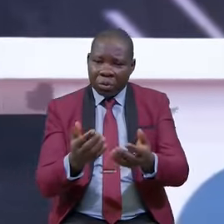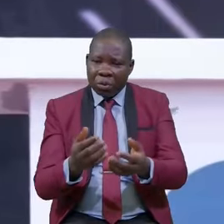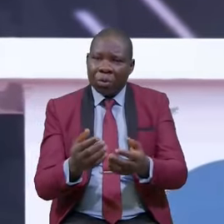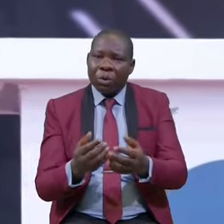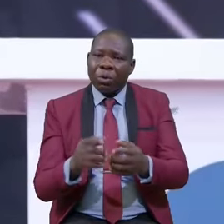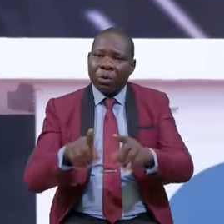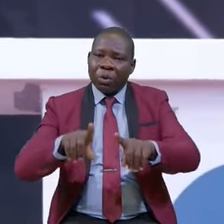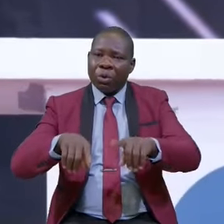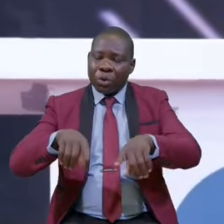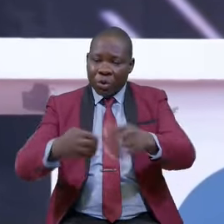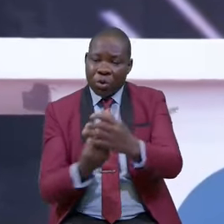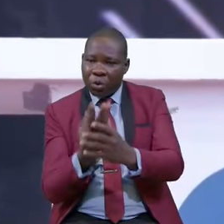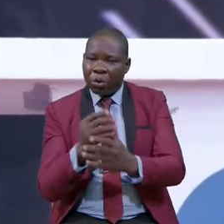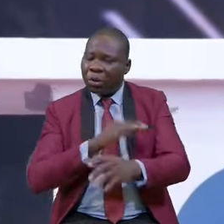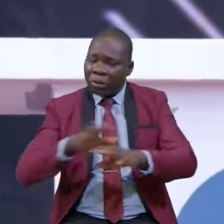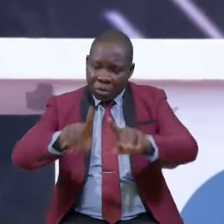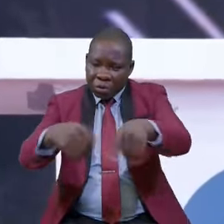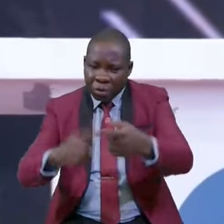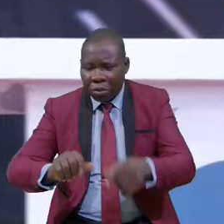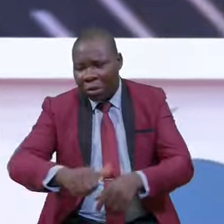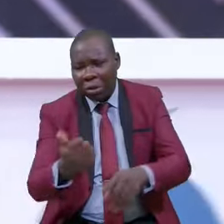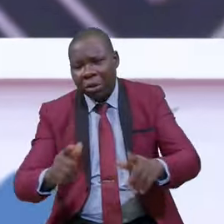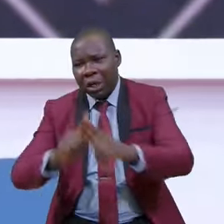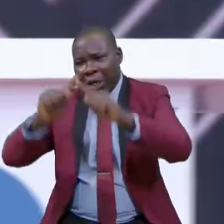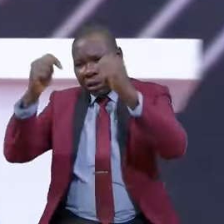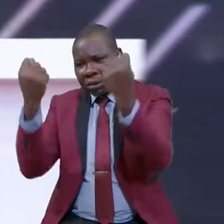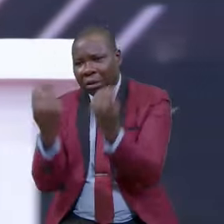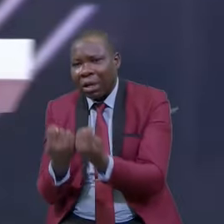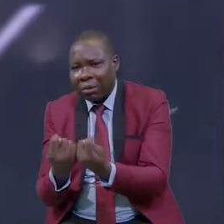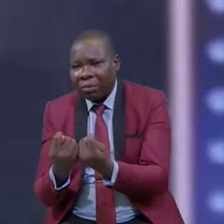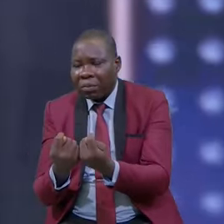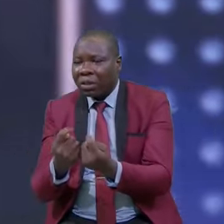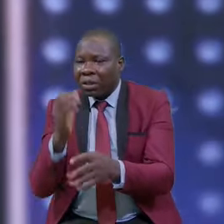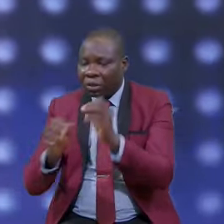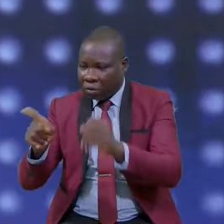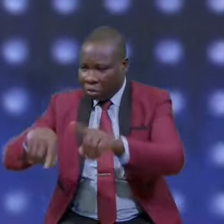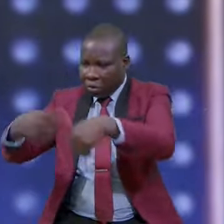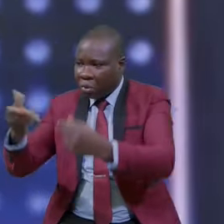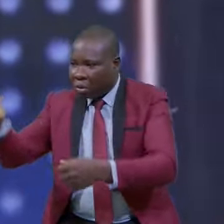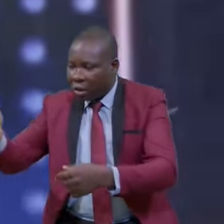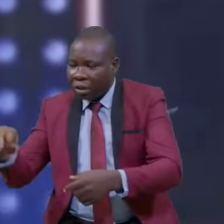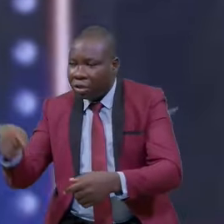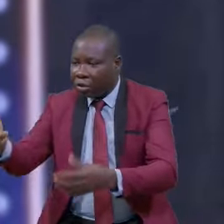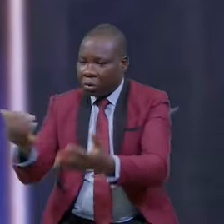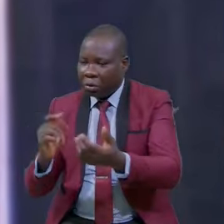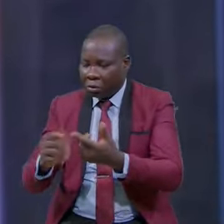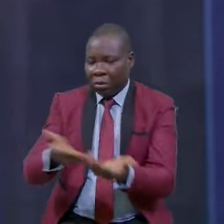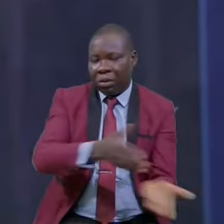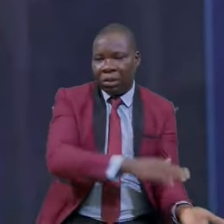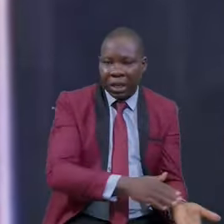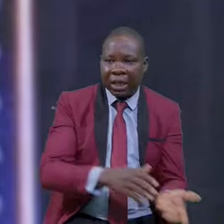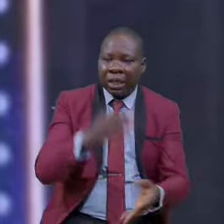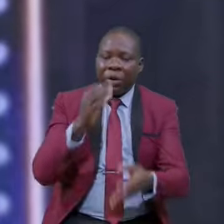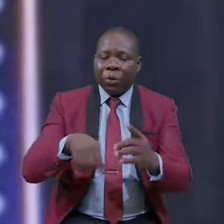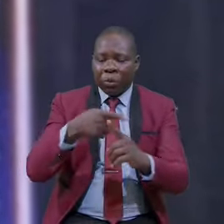toi, reste ici. Et ils ont mis la peur dans notre cœur. Mais vous savez, si nous voulons devenir comme Christ, toute cette